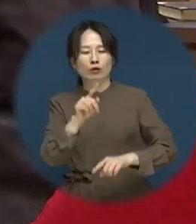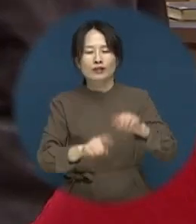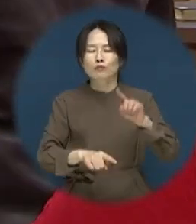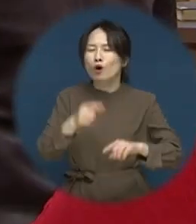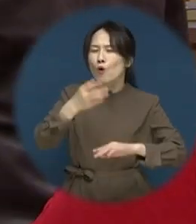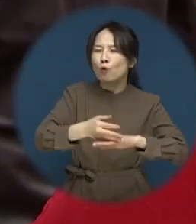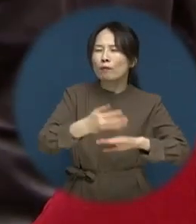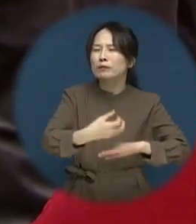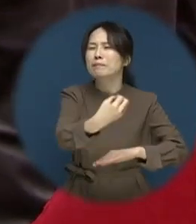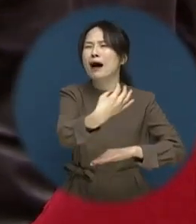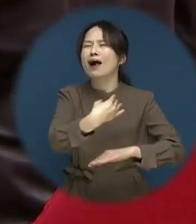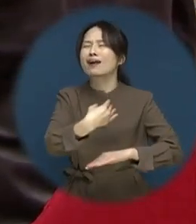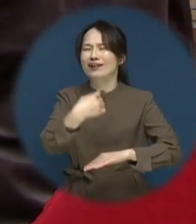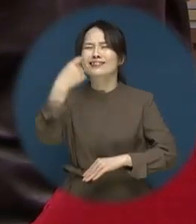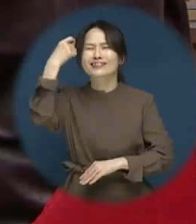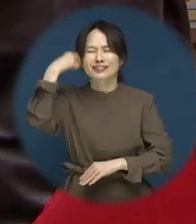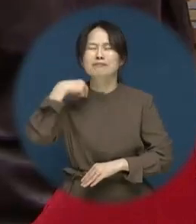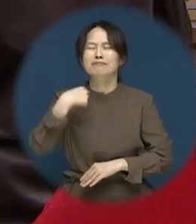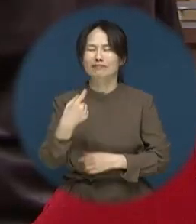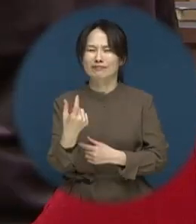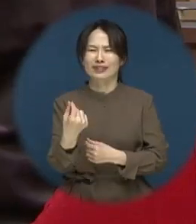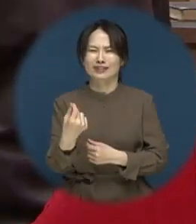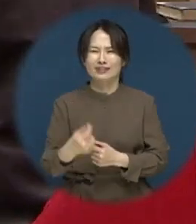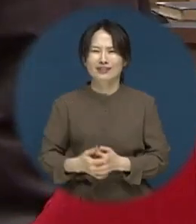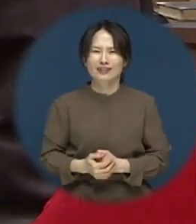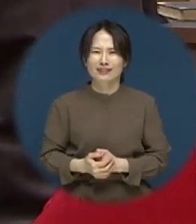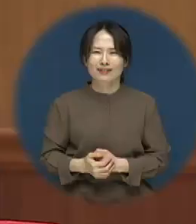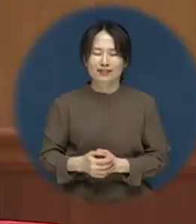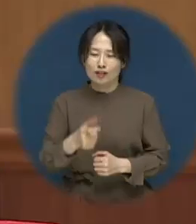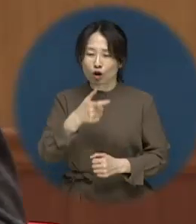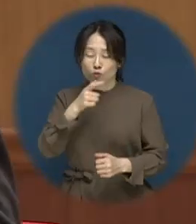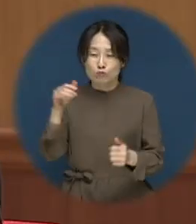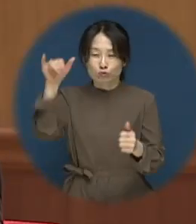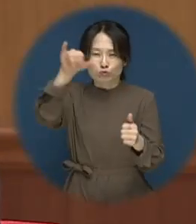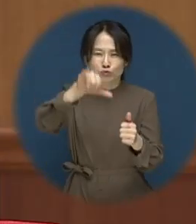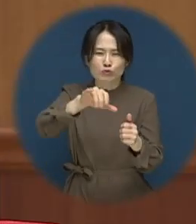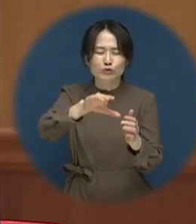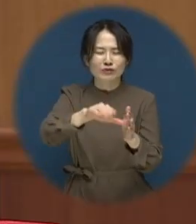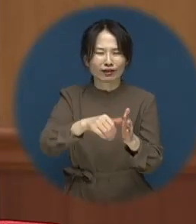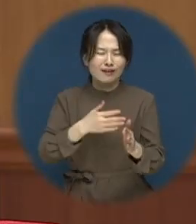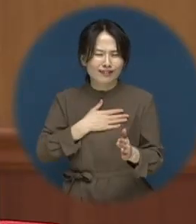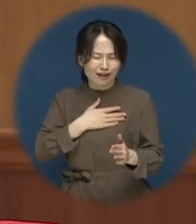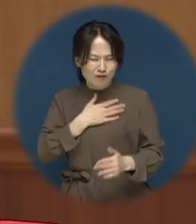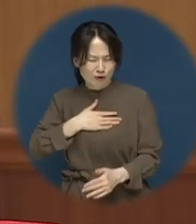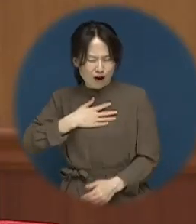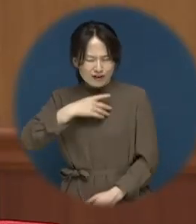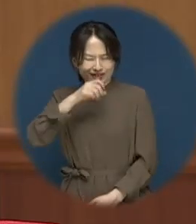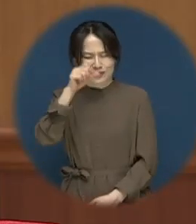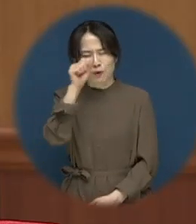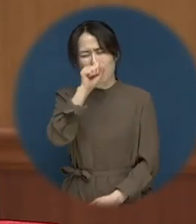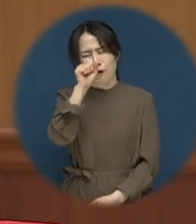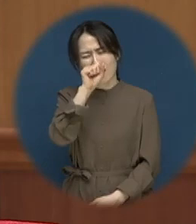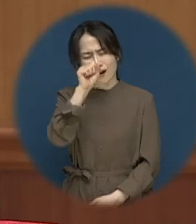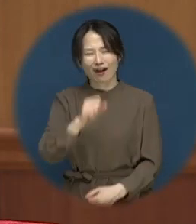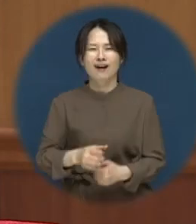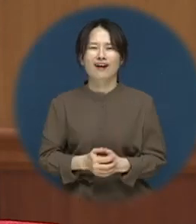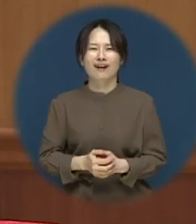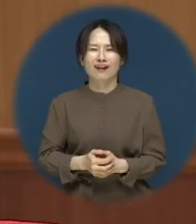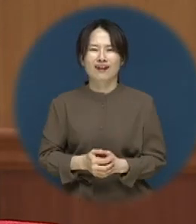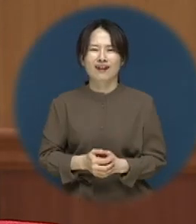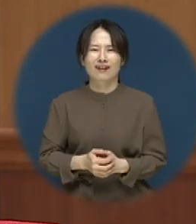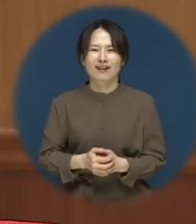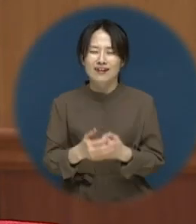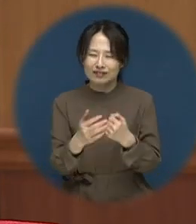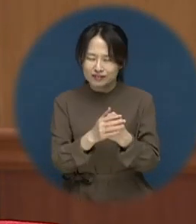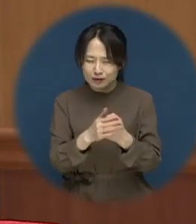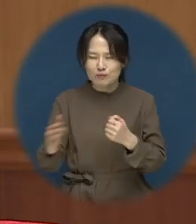그래서 막 전율을 느끼기도 하고. 물을 주면서. 그런 그 과정을 거쳤기 때문에 이